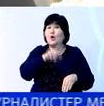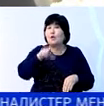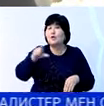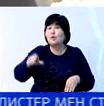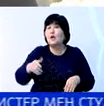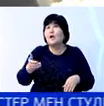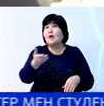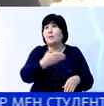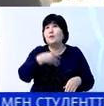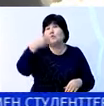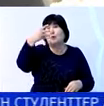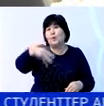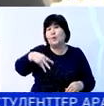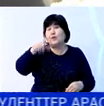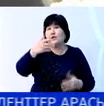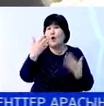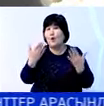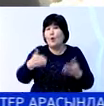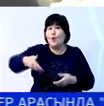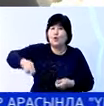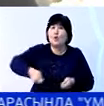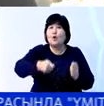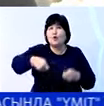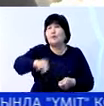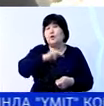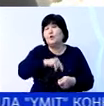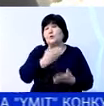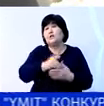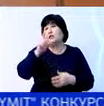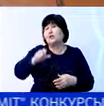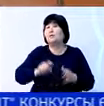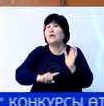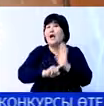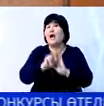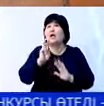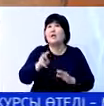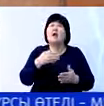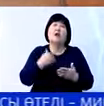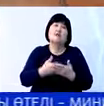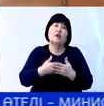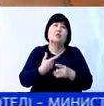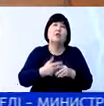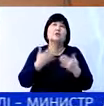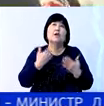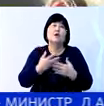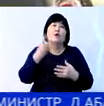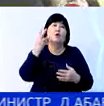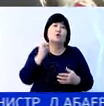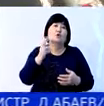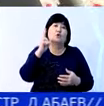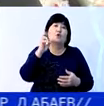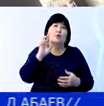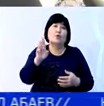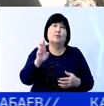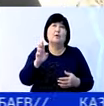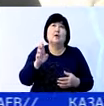өкілдері 130-дай қол күрекпен жұмыс жасайтын жұмысшылар жұмысқа шықты. Шамамен осы қазір 300 кубтай